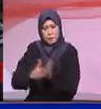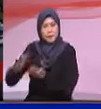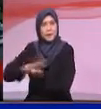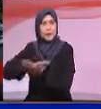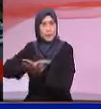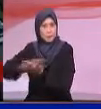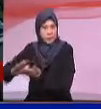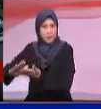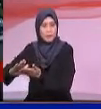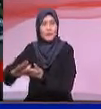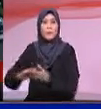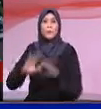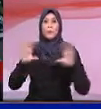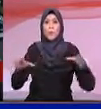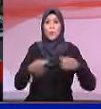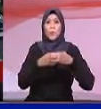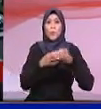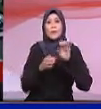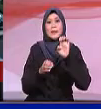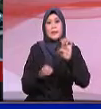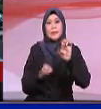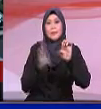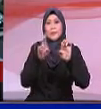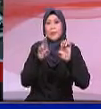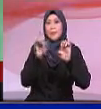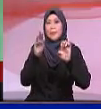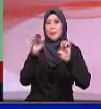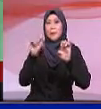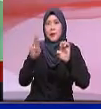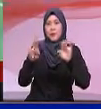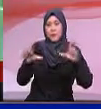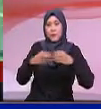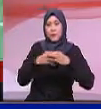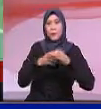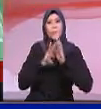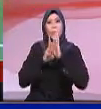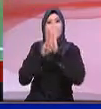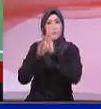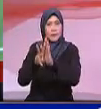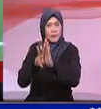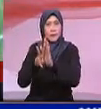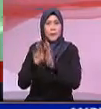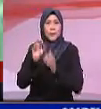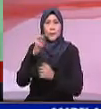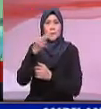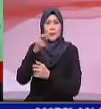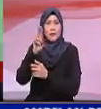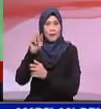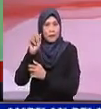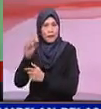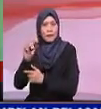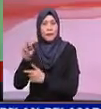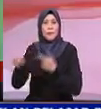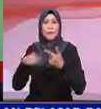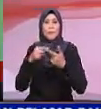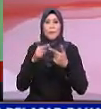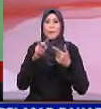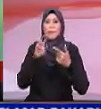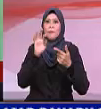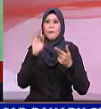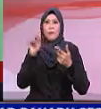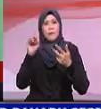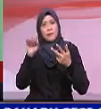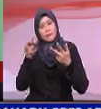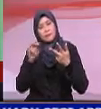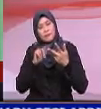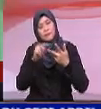kemas. Ketika ini, skuad Irimau dibarisi Muhammad Luqman Haziq Hajiman, Ahmad Syahrin Shaharudin, Faik Iskandar